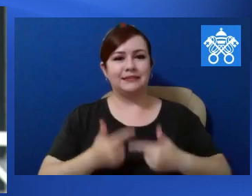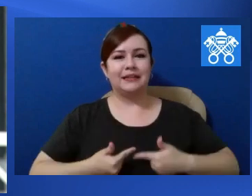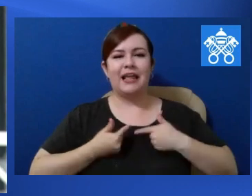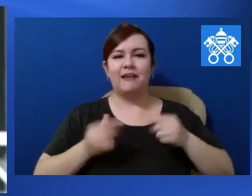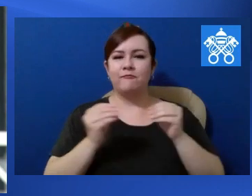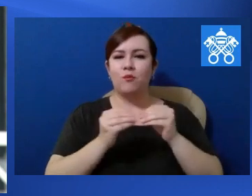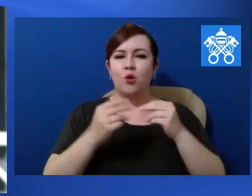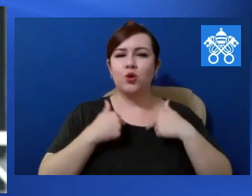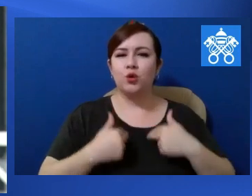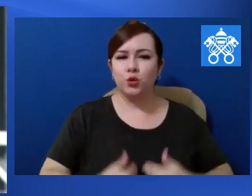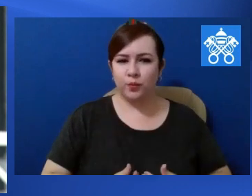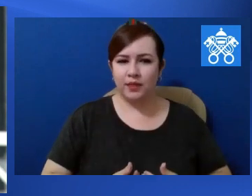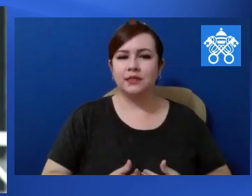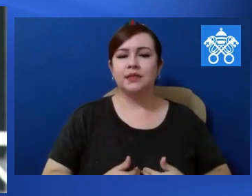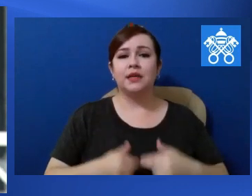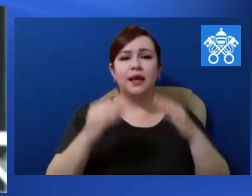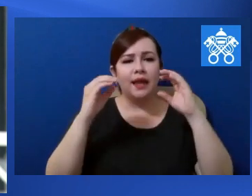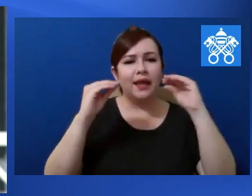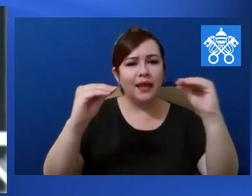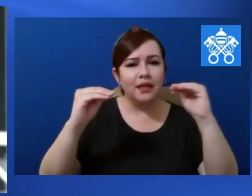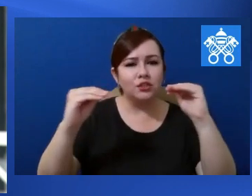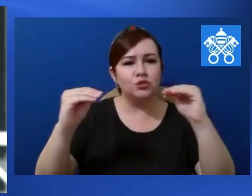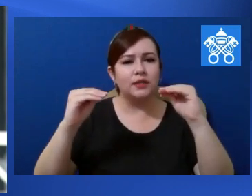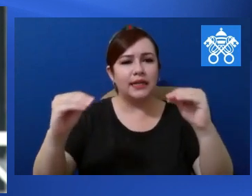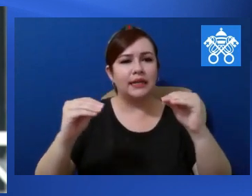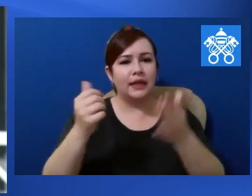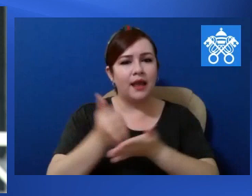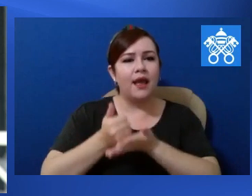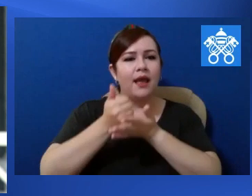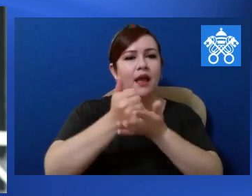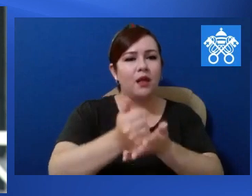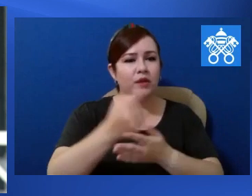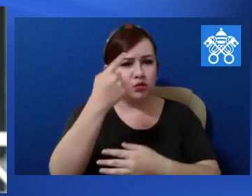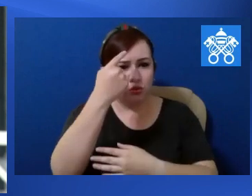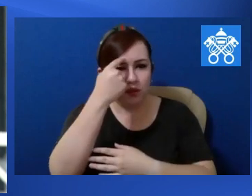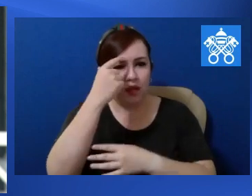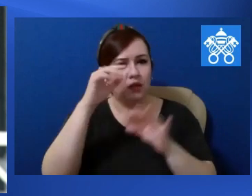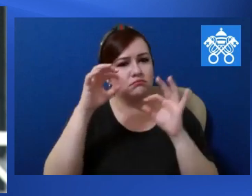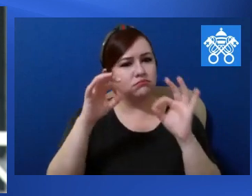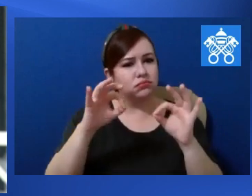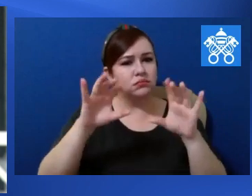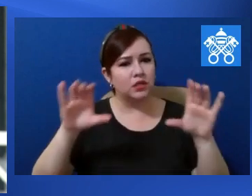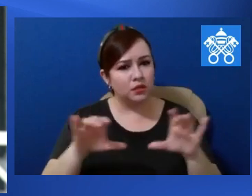patto educativo capace di unire le famiglie, le scuole e l'intera società.